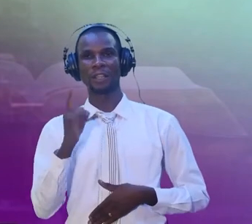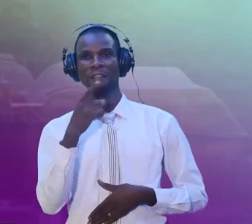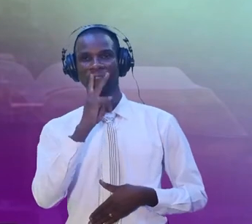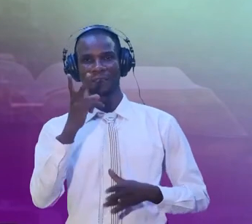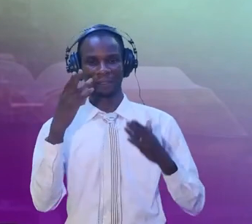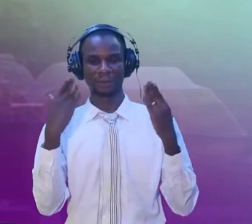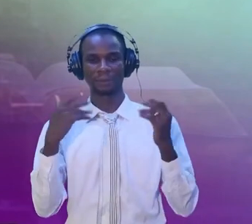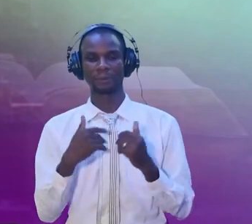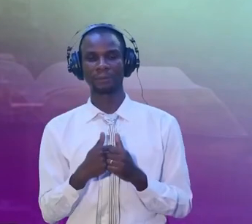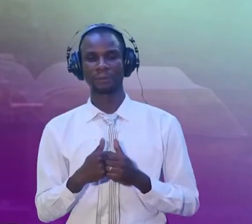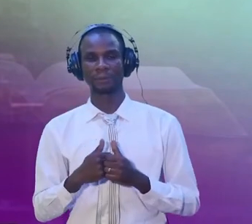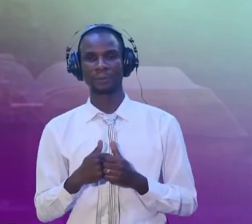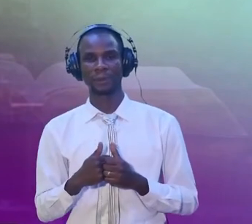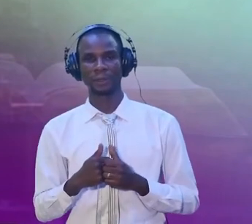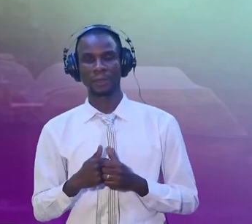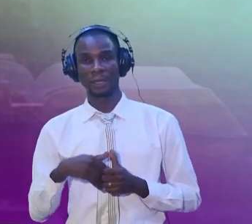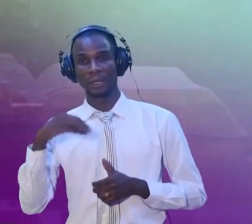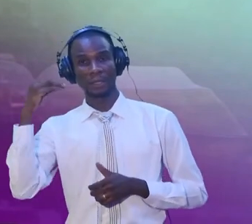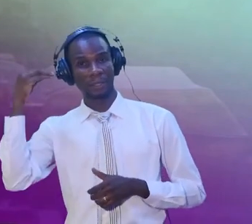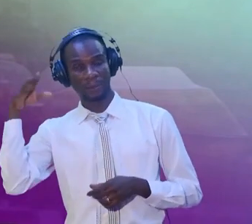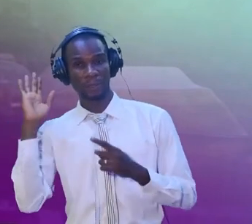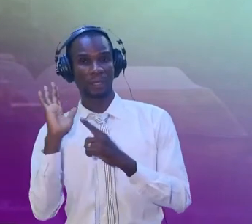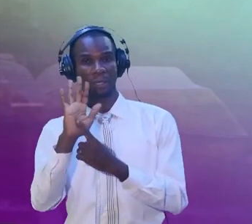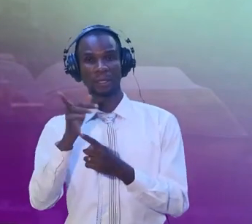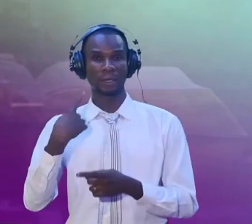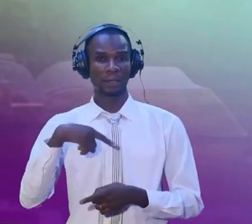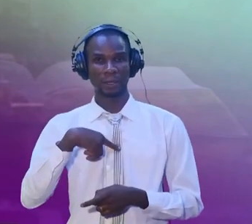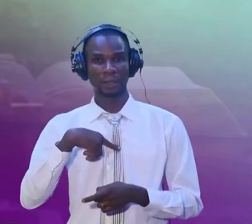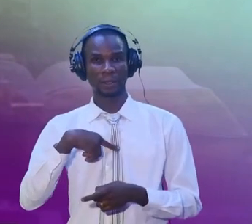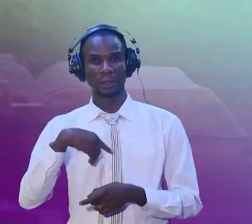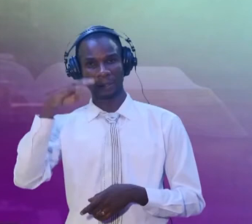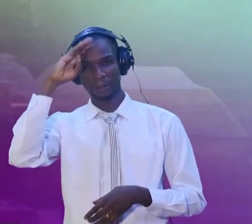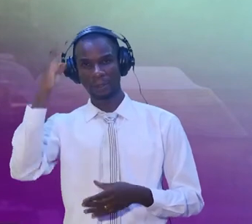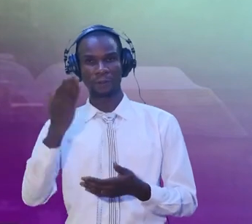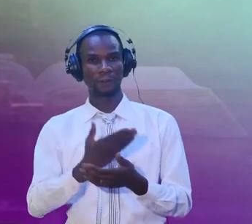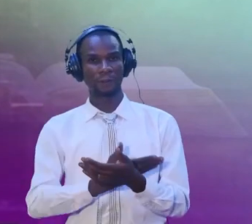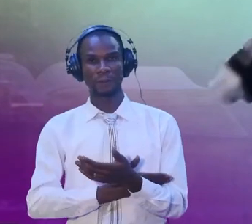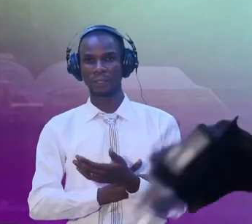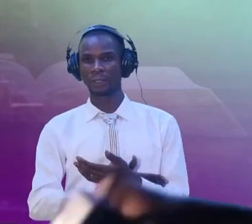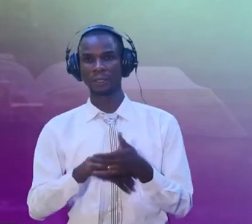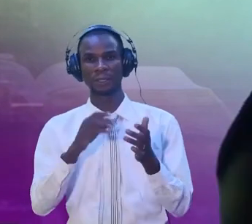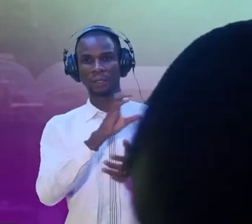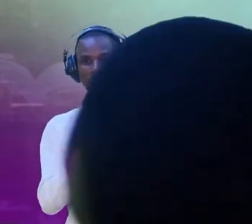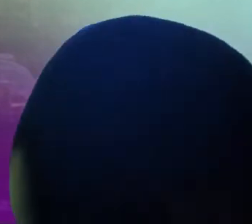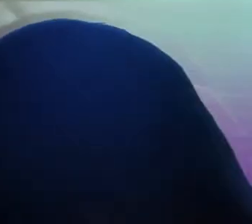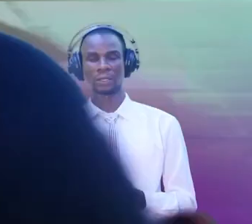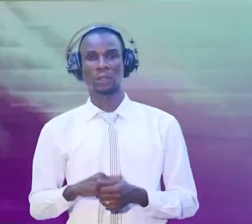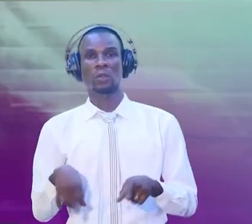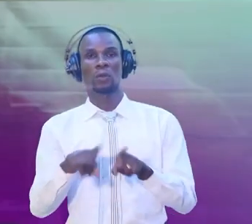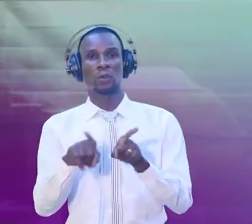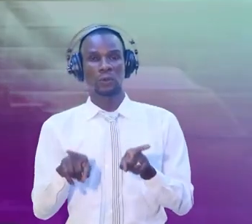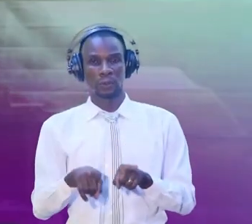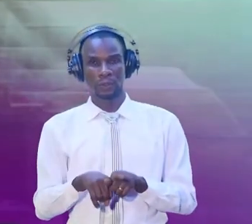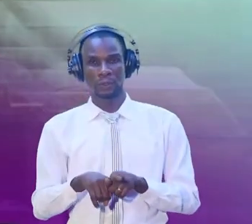Furaha gani kuamini kujua kwamba Mungu anakujali. Mungu amejifunua kwetu kupitia mwanae